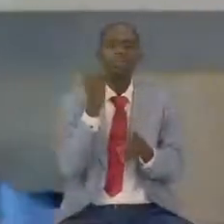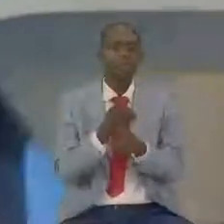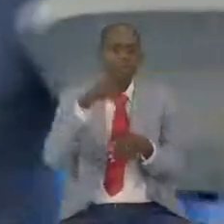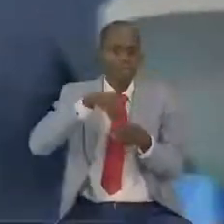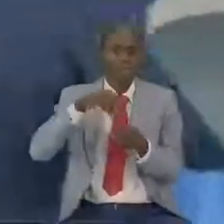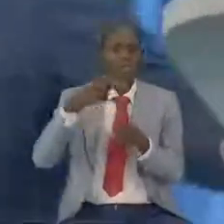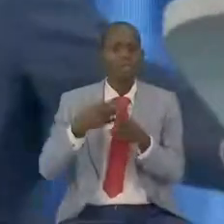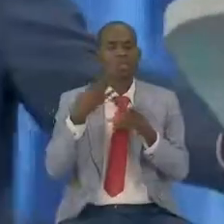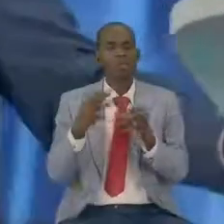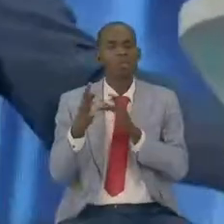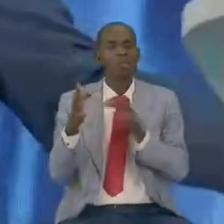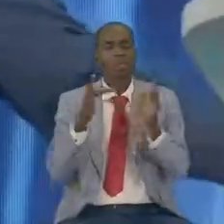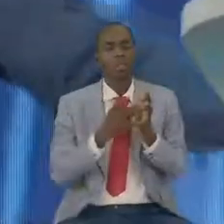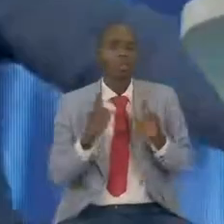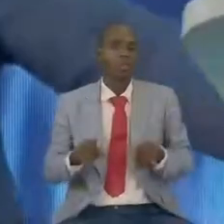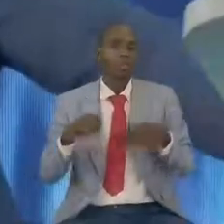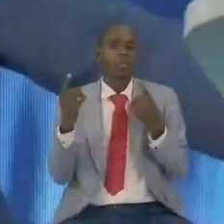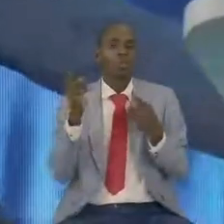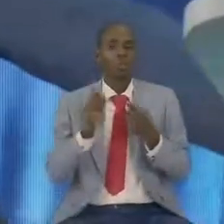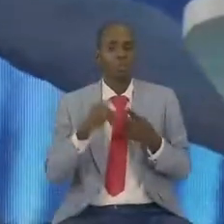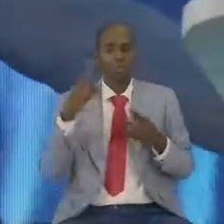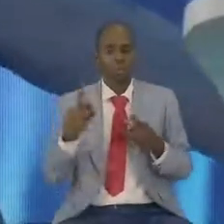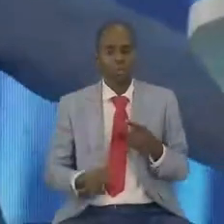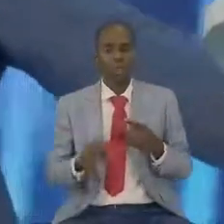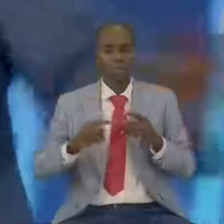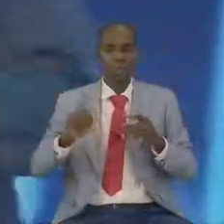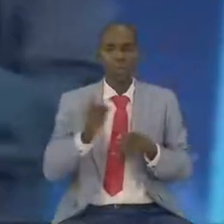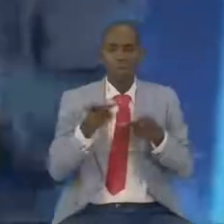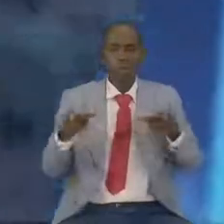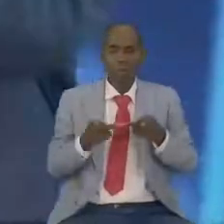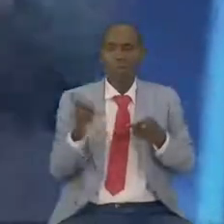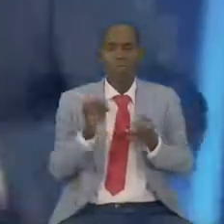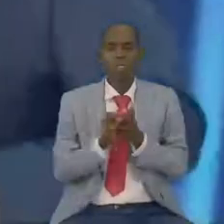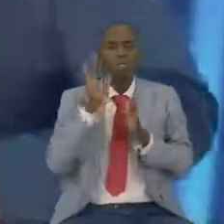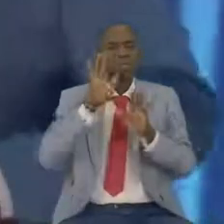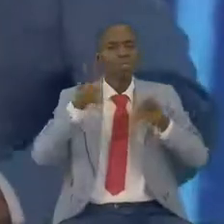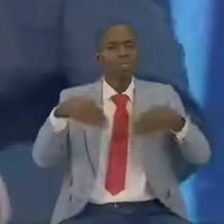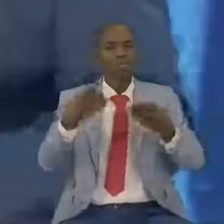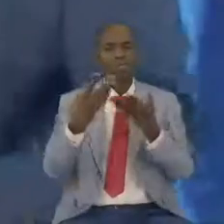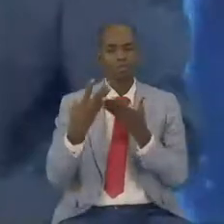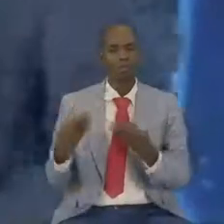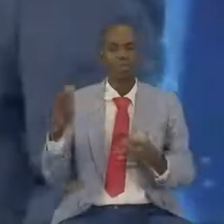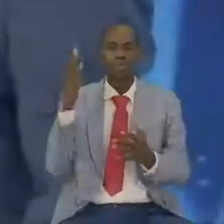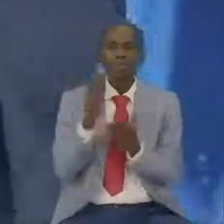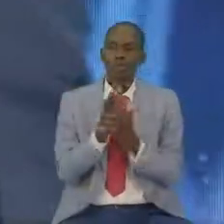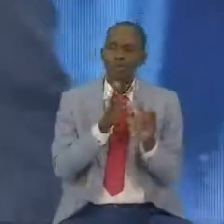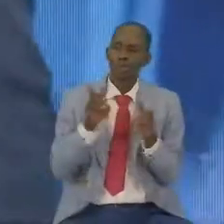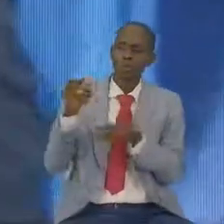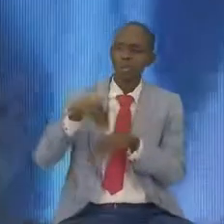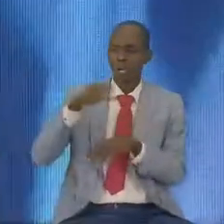nom de Jésus. Va à la source qui apportera à ton problème. Cesse de regarder